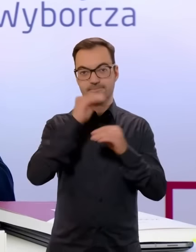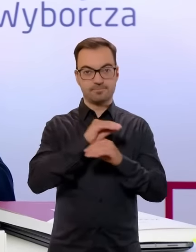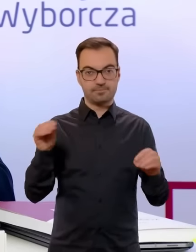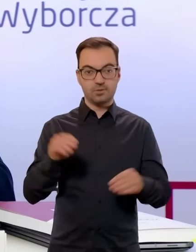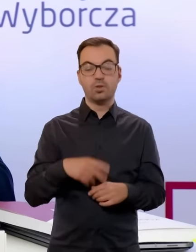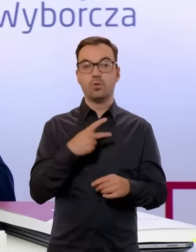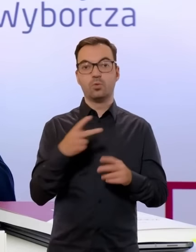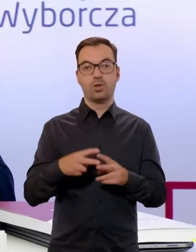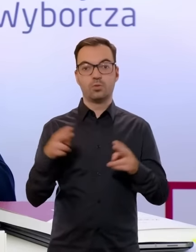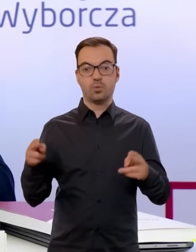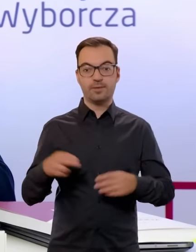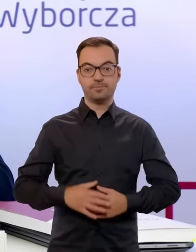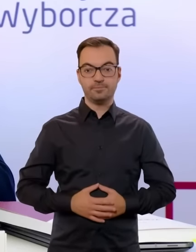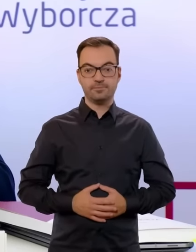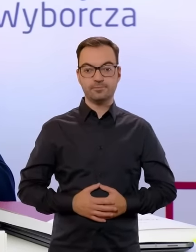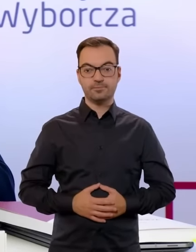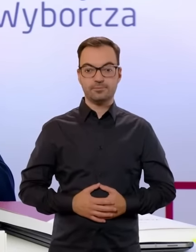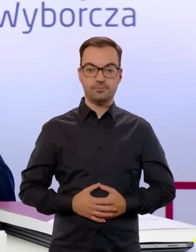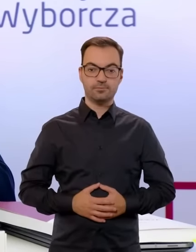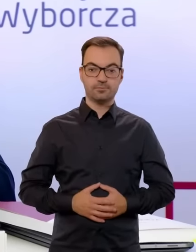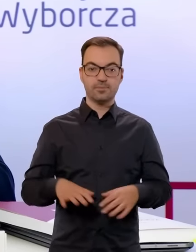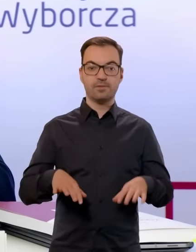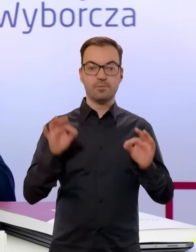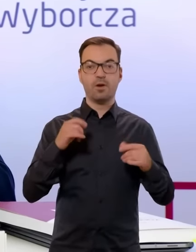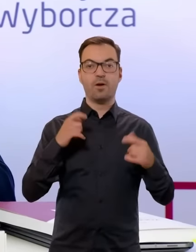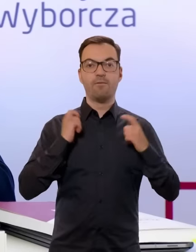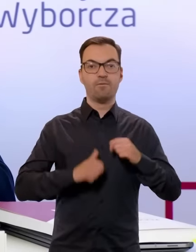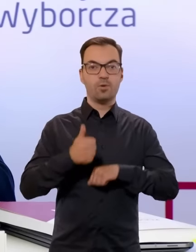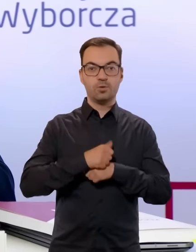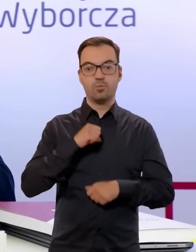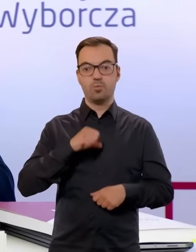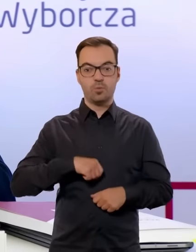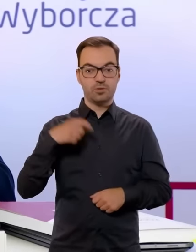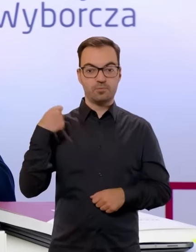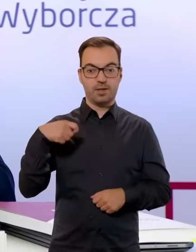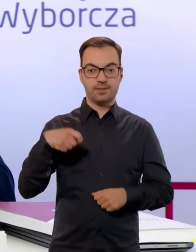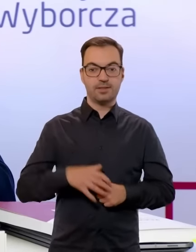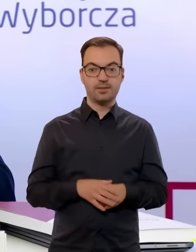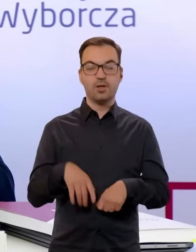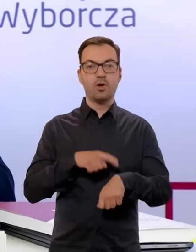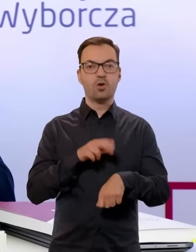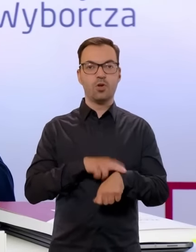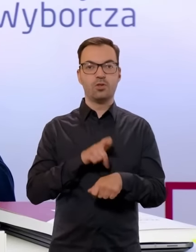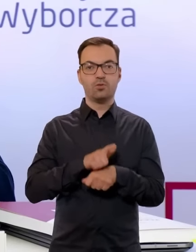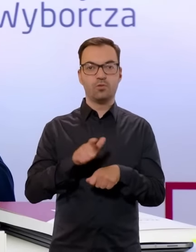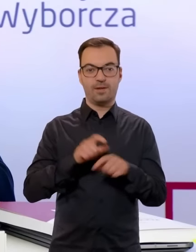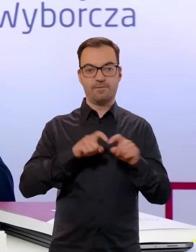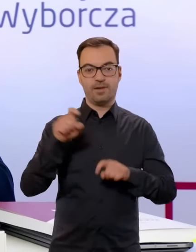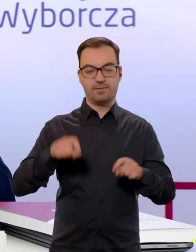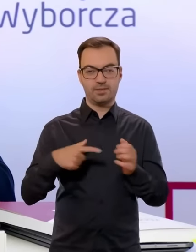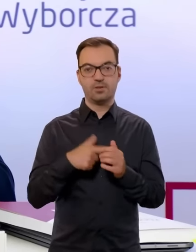informuję, że w ponownym głosowaniu w wyborach wójtów, burmistrzów i prezydentów miast według stanu na godzinę 12 w